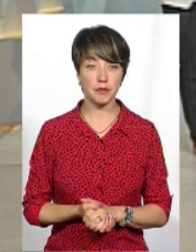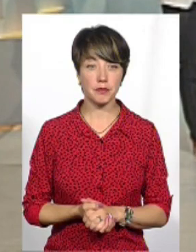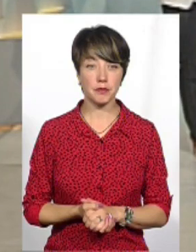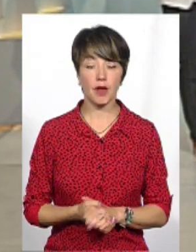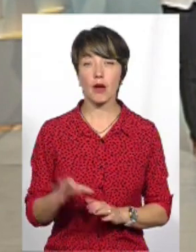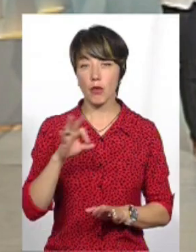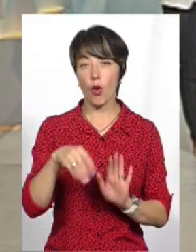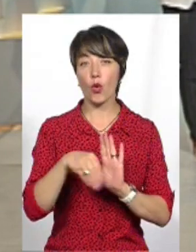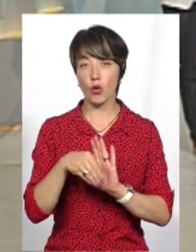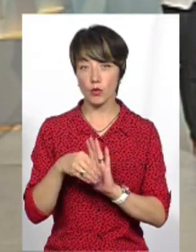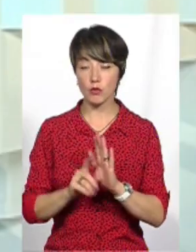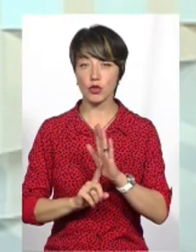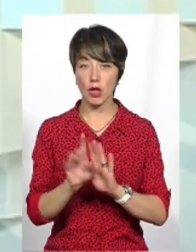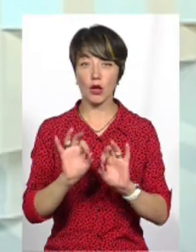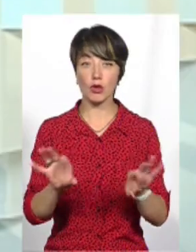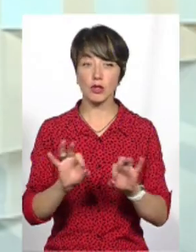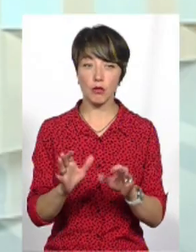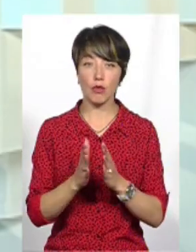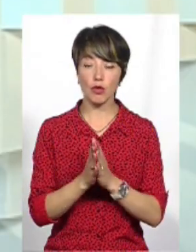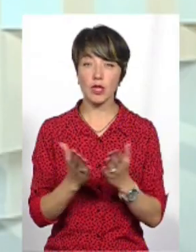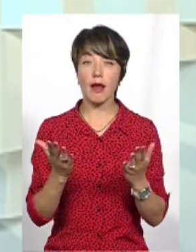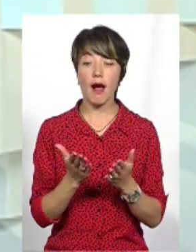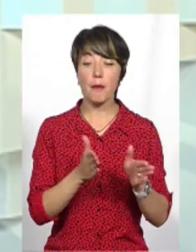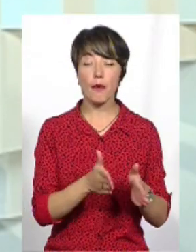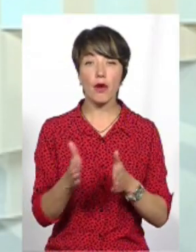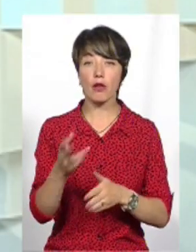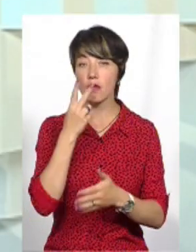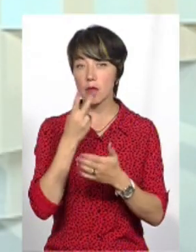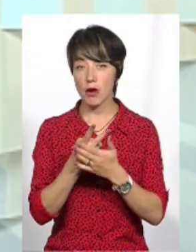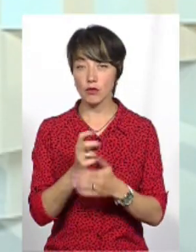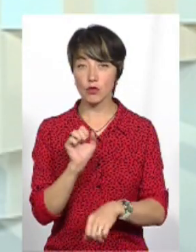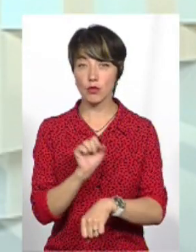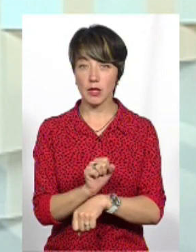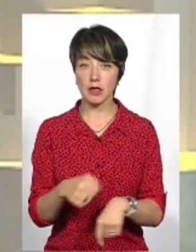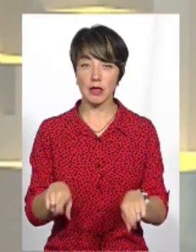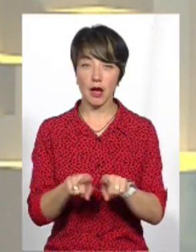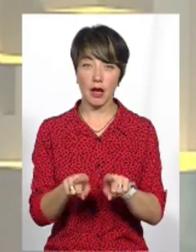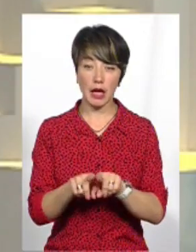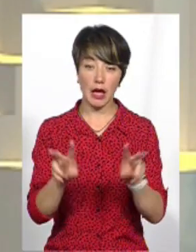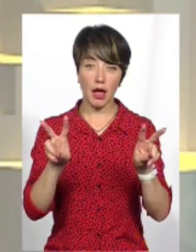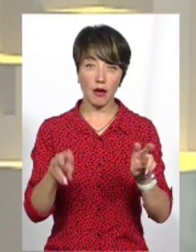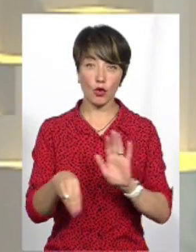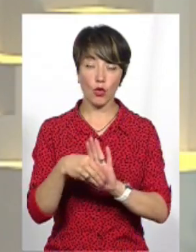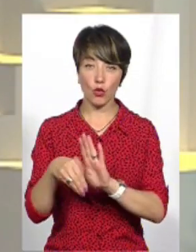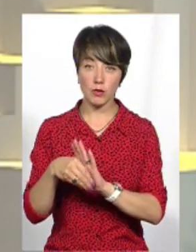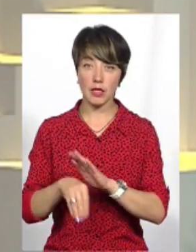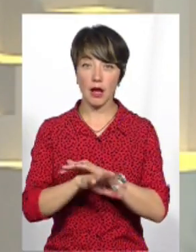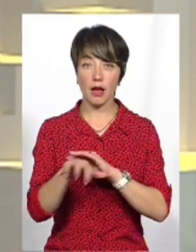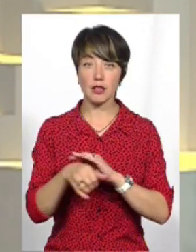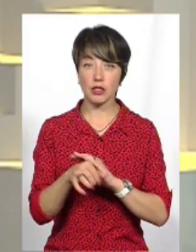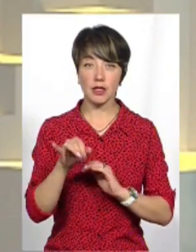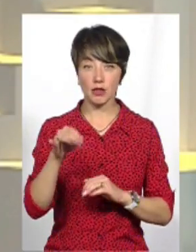держави. Дещо про корупцію ви вже почали розказувати. Прошу, який механізм ви бачите зупинки отаких от явищ, як корупція і крадіжки держави?